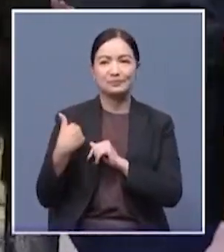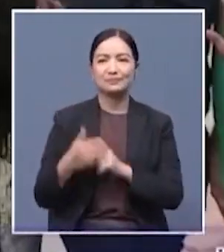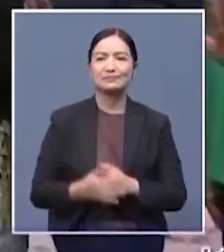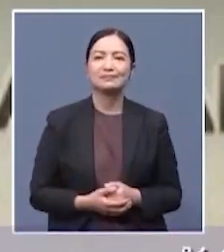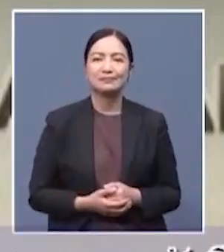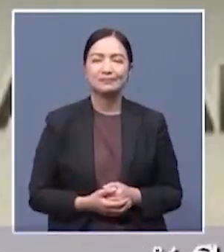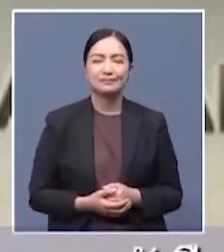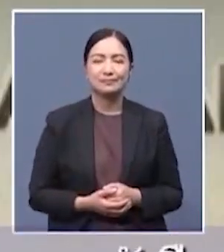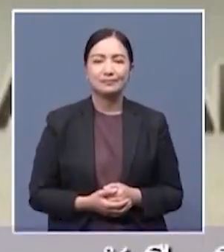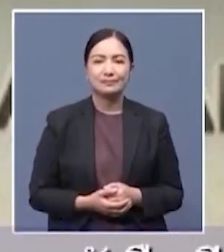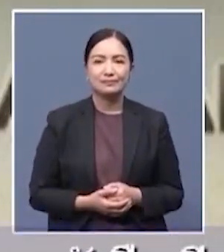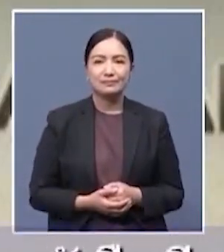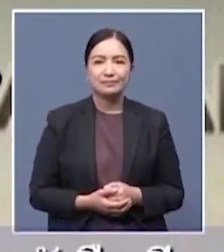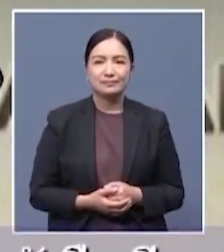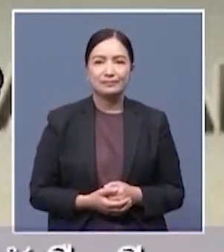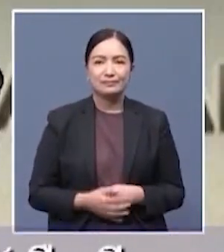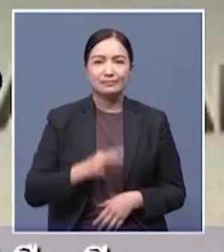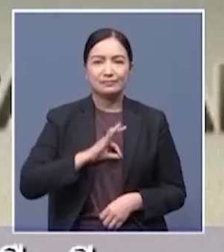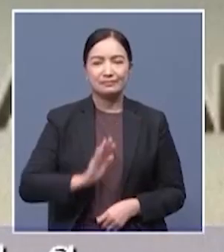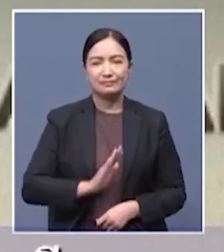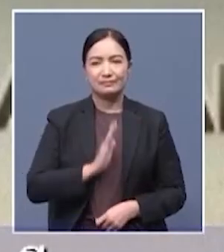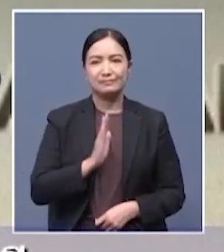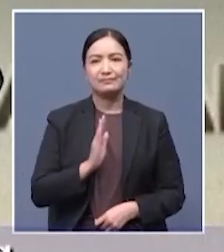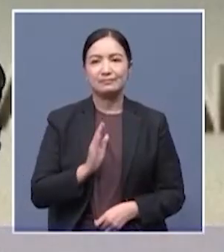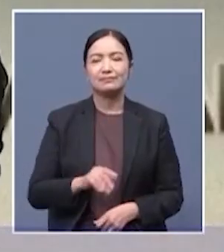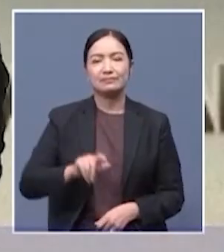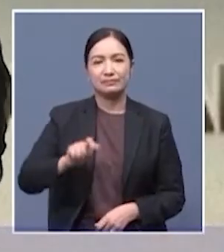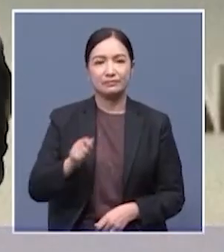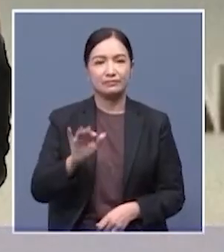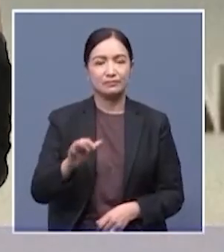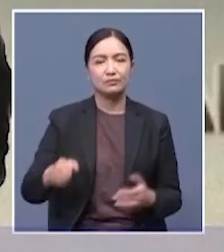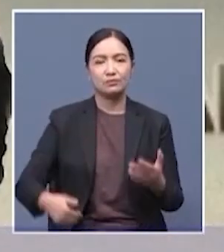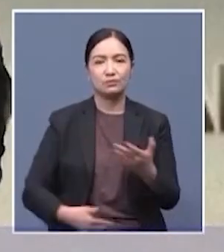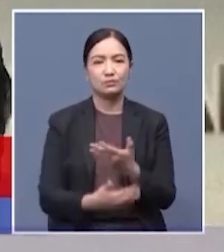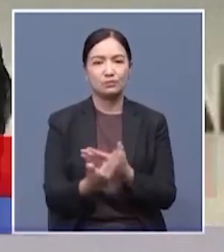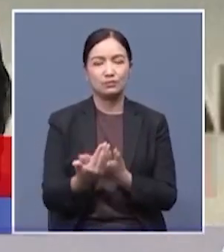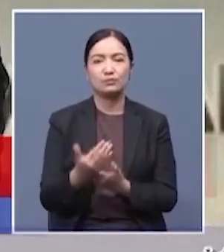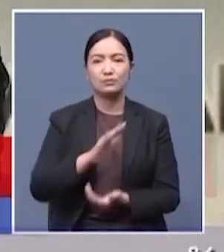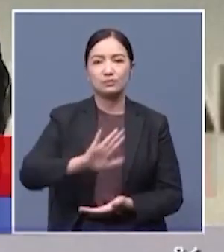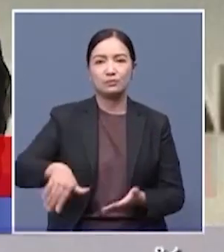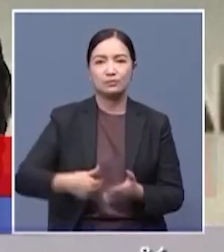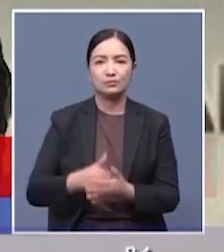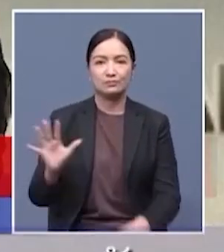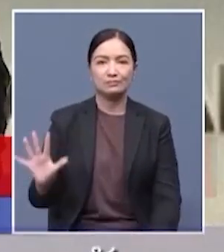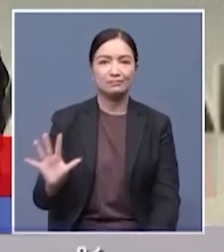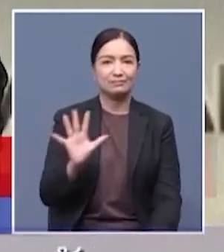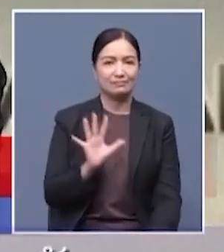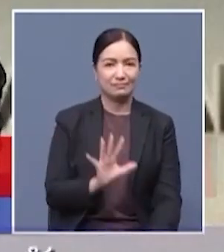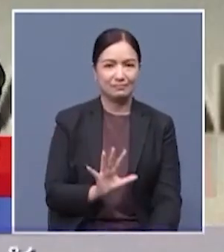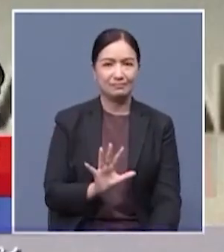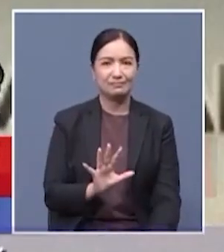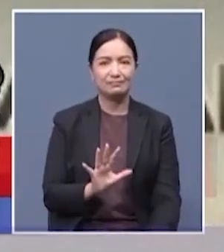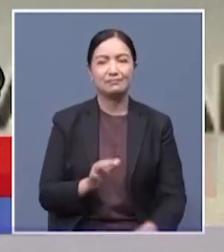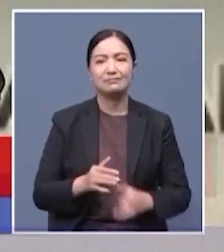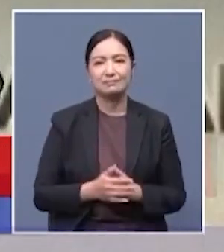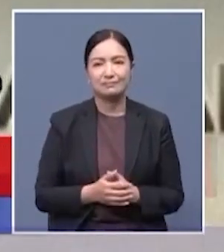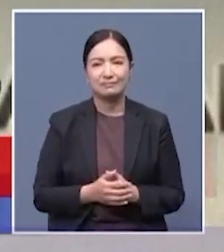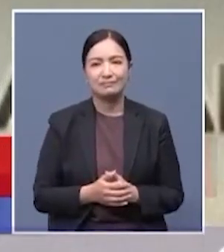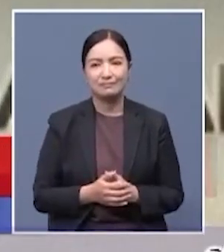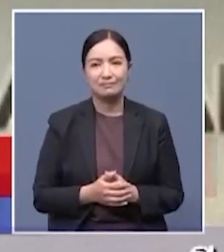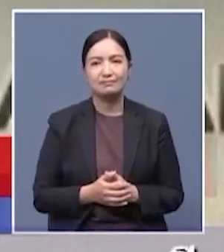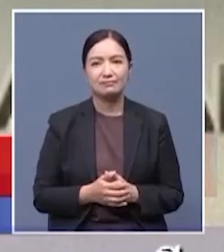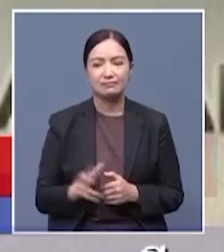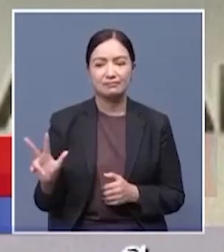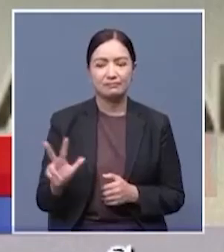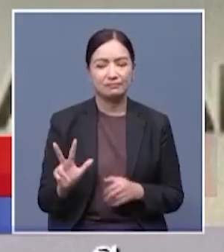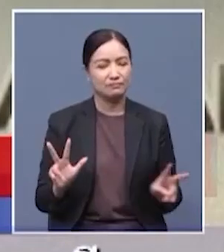ค่ะ ก็รู้สึกเป็นเกียรติมากๆค่ะที่ทางช่อง5ให้โอกาสพวกเราท็อป5 Miss Universe Thailand มีพี่มุกพี่ป๊อปปี้ด้วยแต่ว่าติดภารกิ